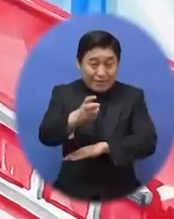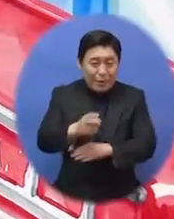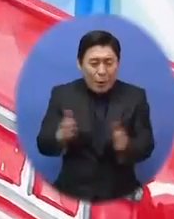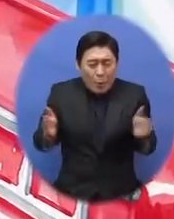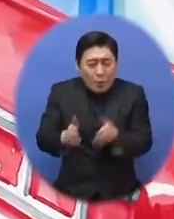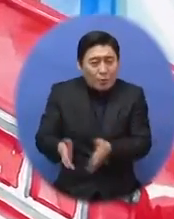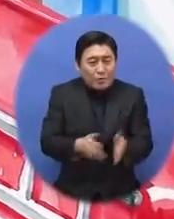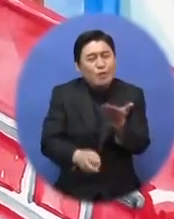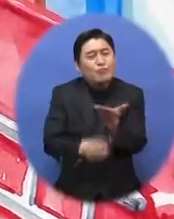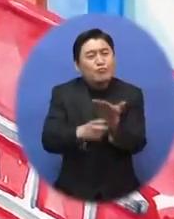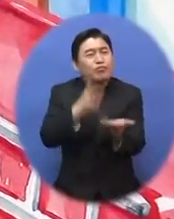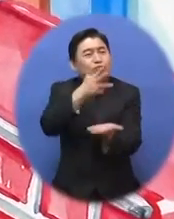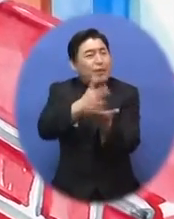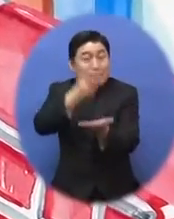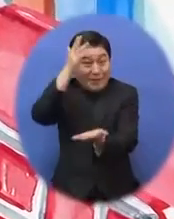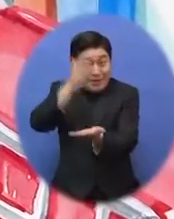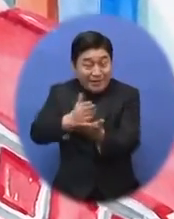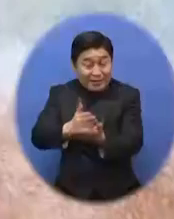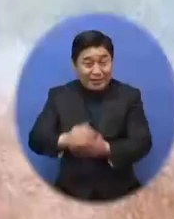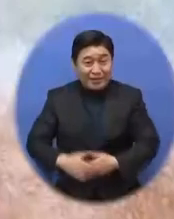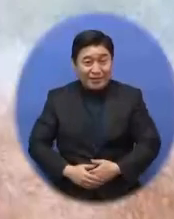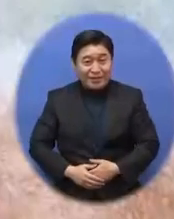골목길 불법주차 안하기,